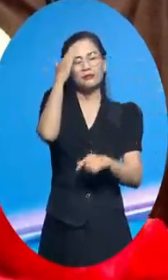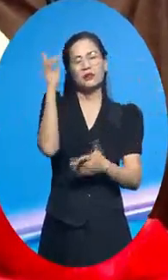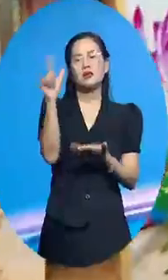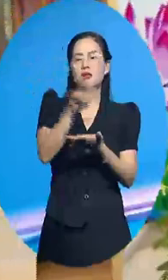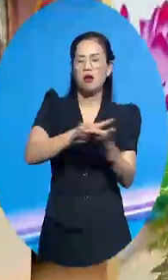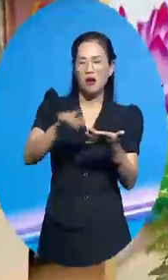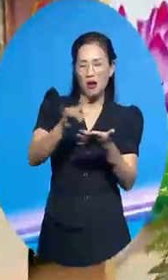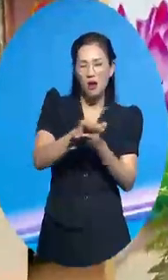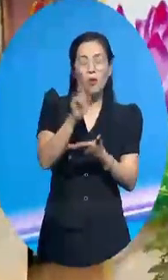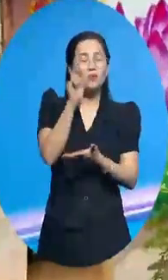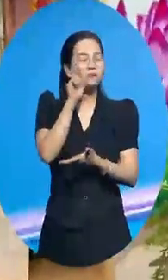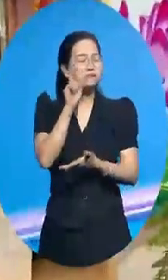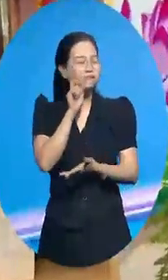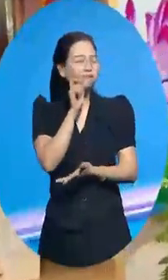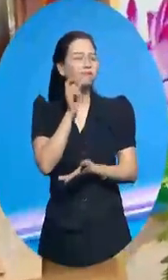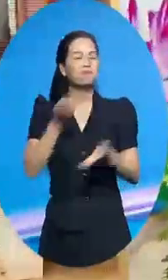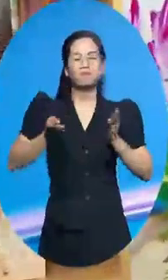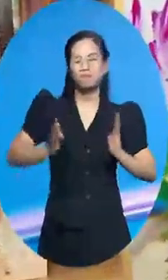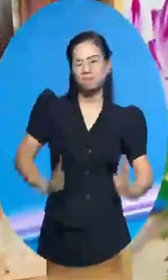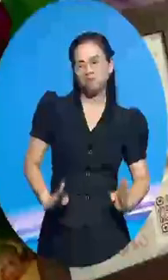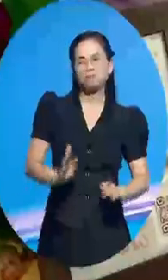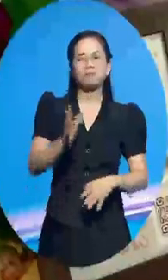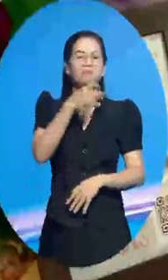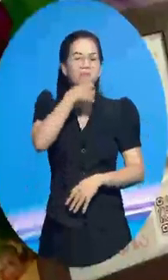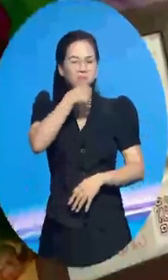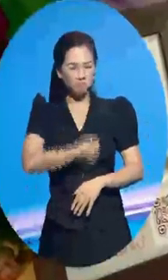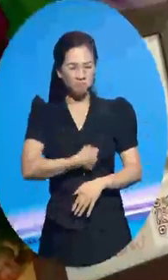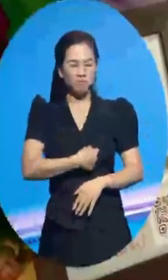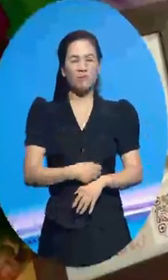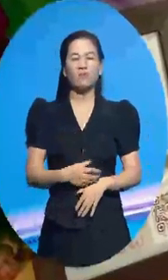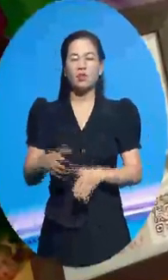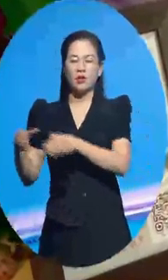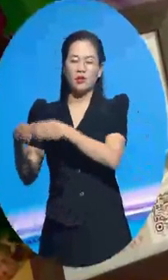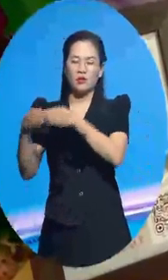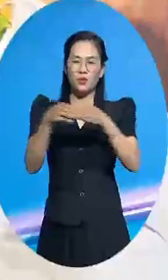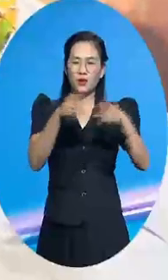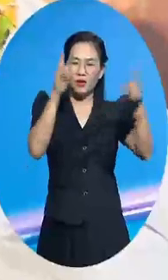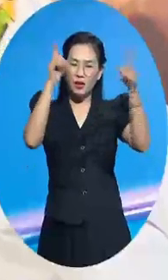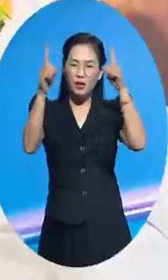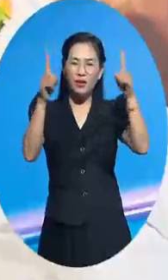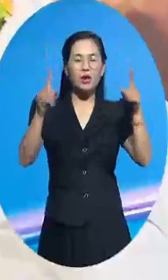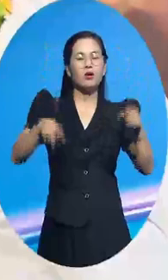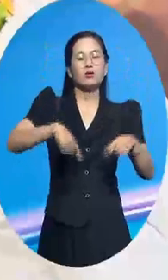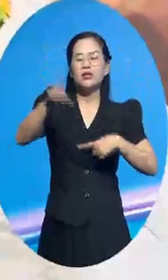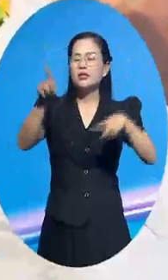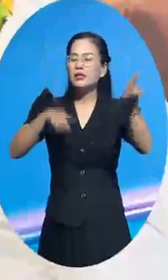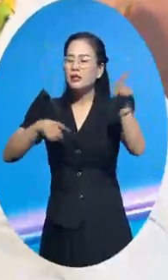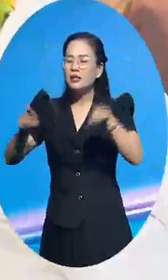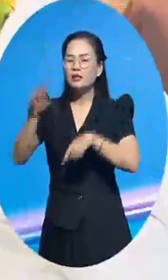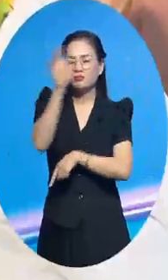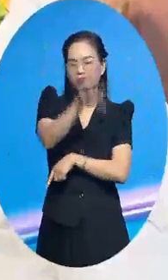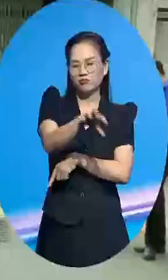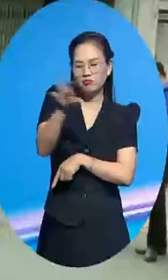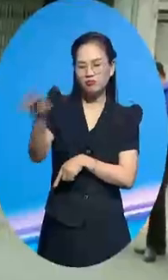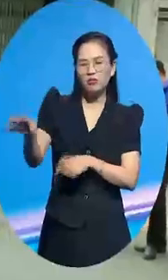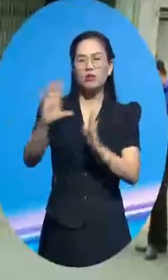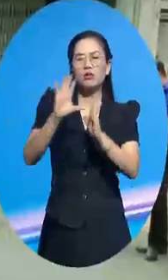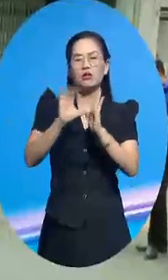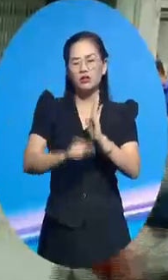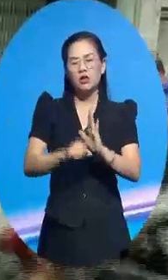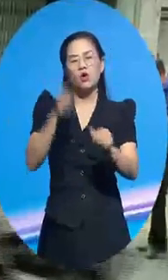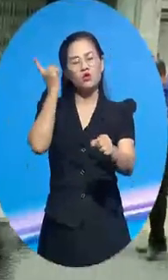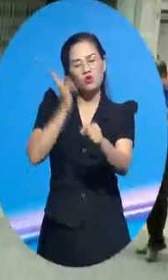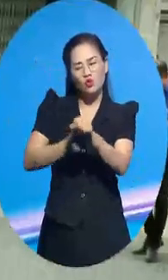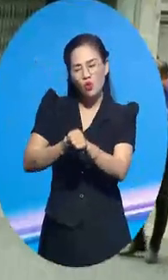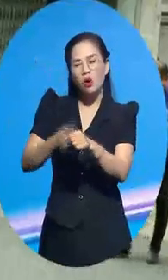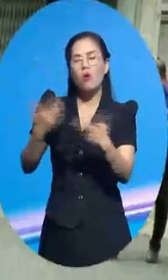Minh. Sau lễ ra mắt tại chùa Linh Phước, đoàn lãnh đạo quận 1 đã đến thăm các không gian văn hóa Hồ Chí Minh tại các cơ sở tôn giáo khác.